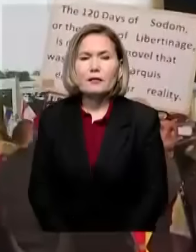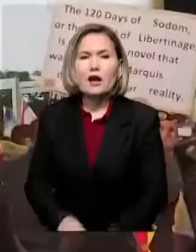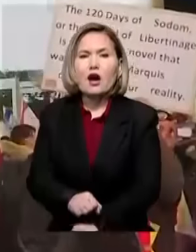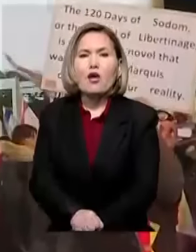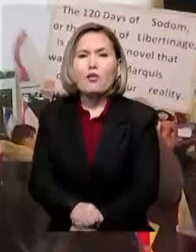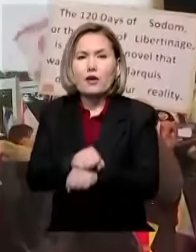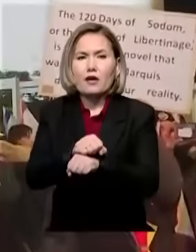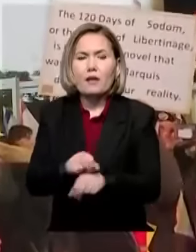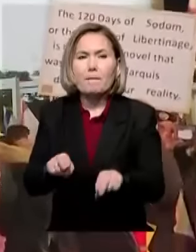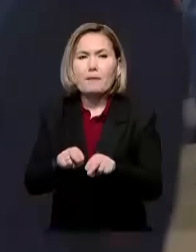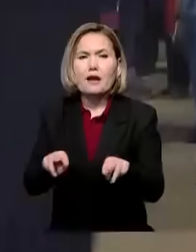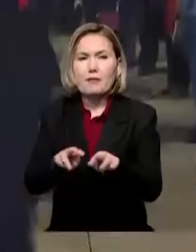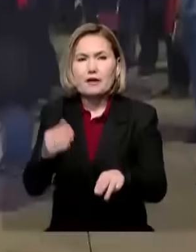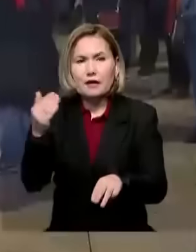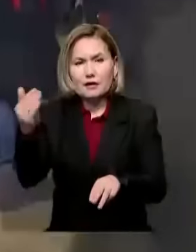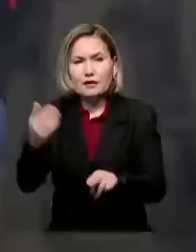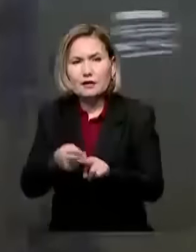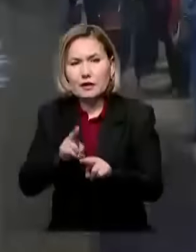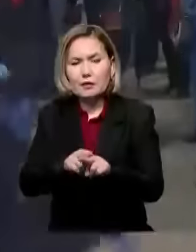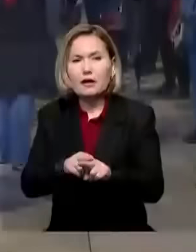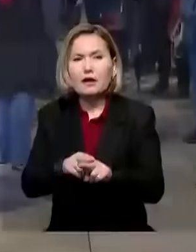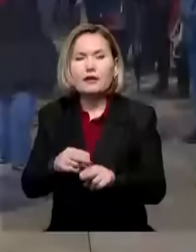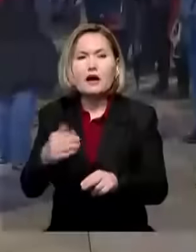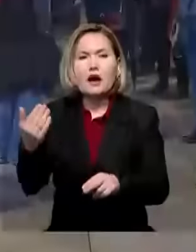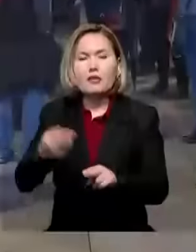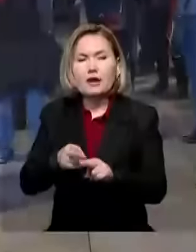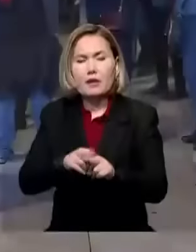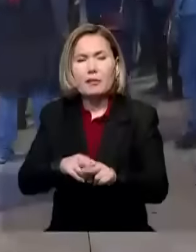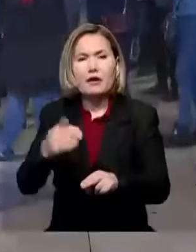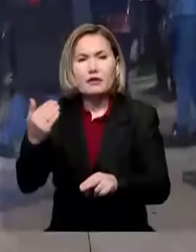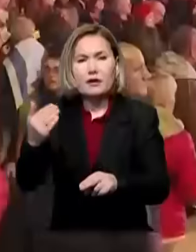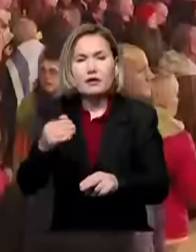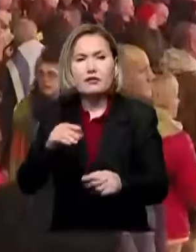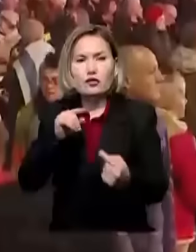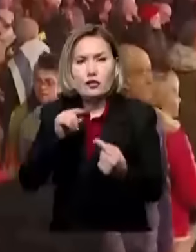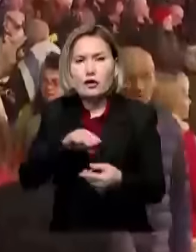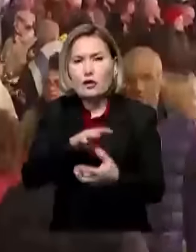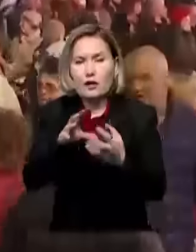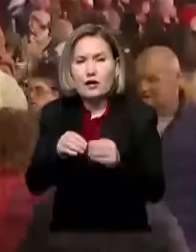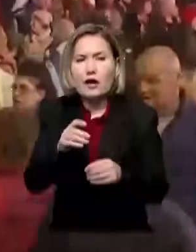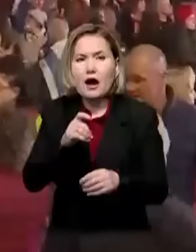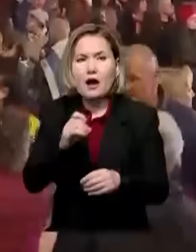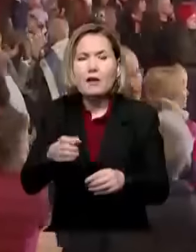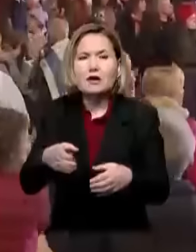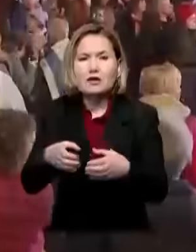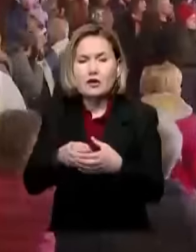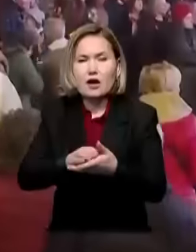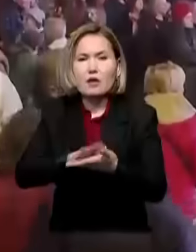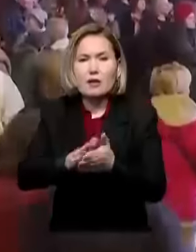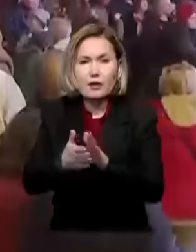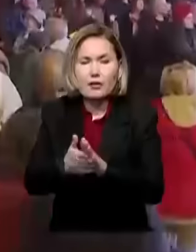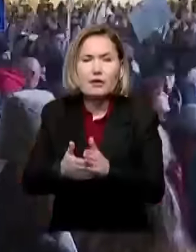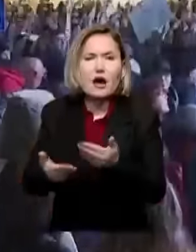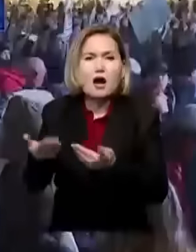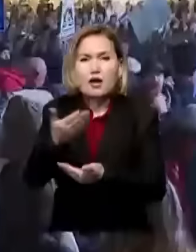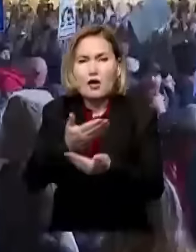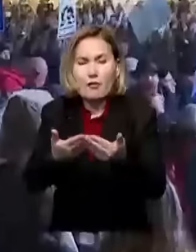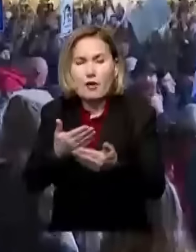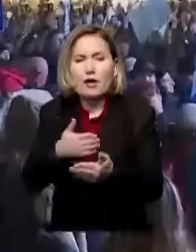Толқуға премьер-министр Биньямин Нетаньяхудың кепілге алынған израильдерді босату үшін Хамас қозғалысымен келісімге келмеуі